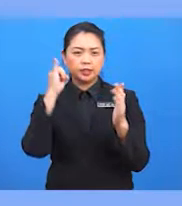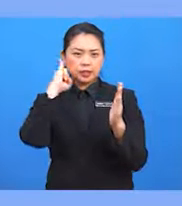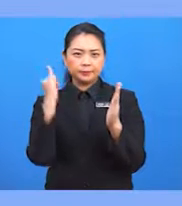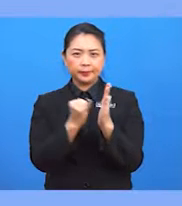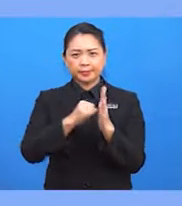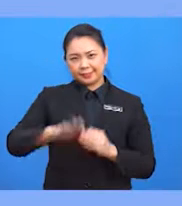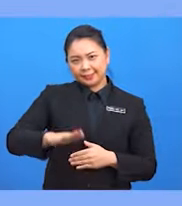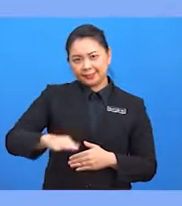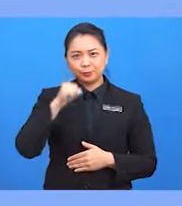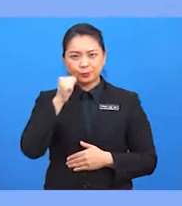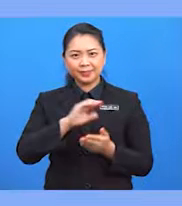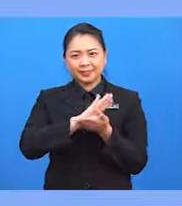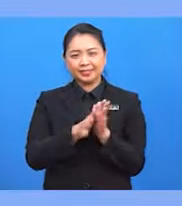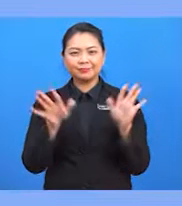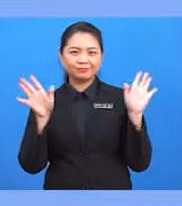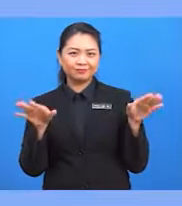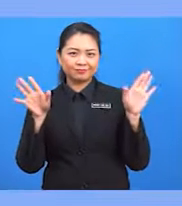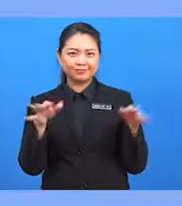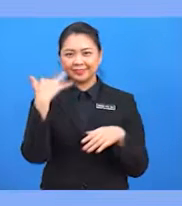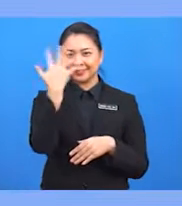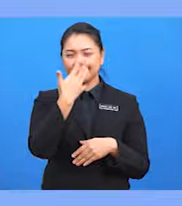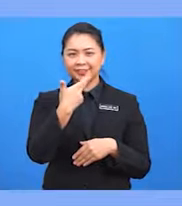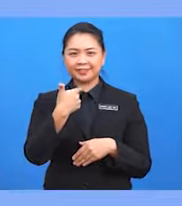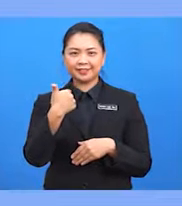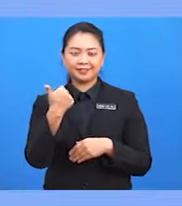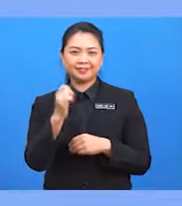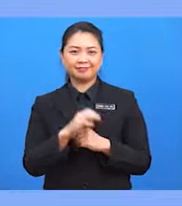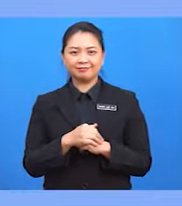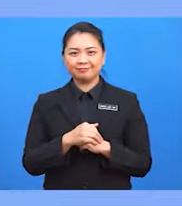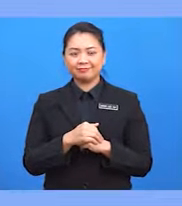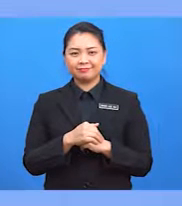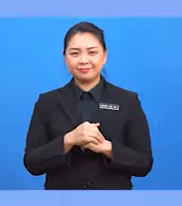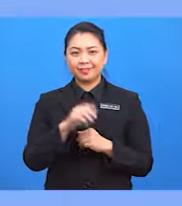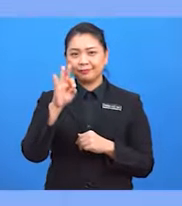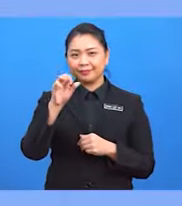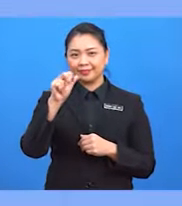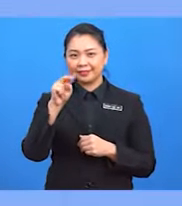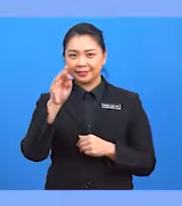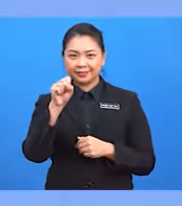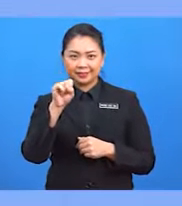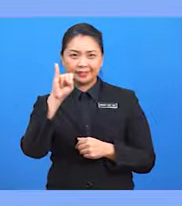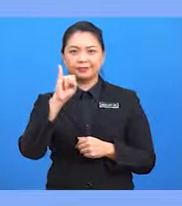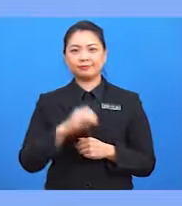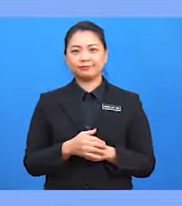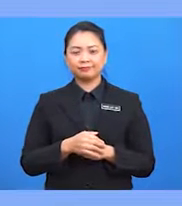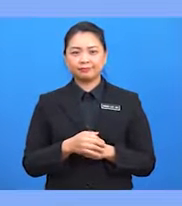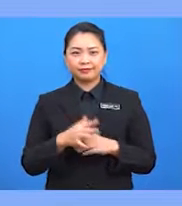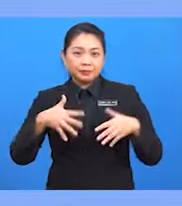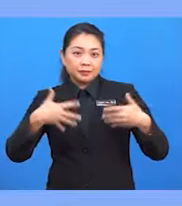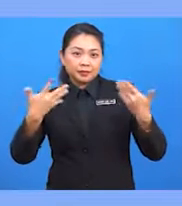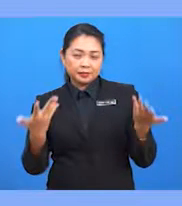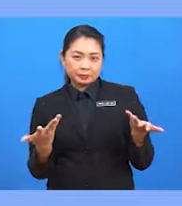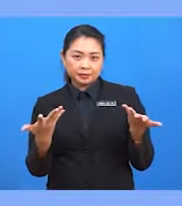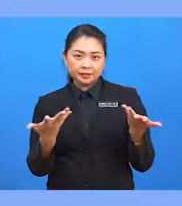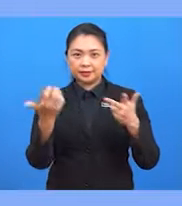kanak-kanak perempuan menjadi pari-pari cantik di istana fantasi indah yang tiada malam. Bagaimana pula